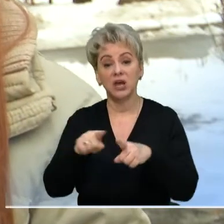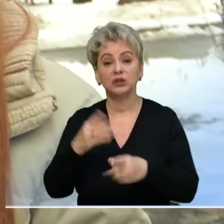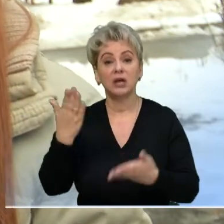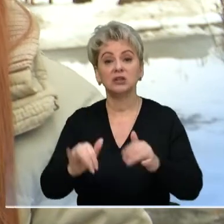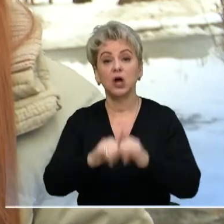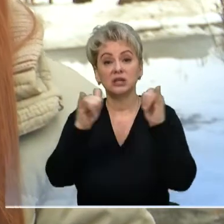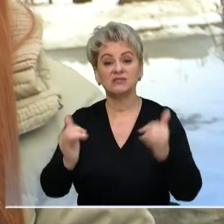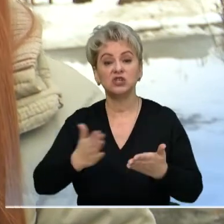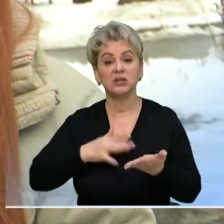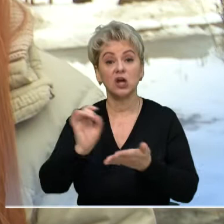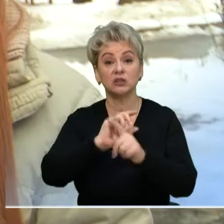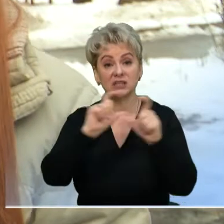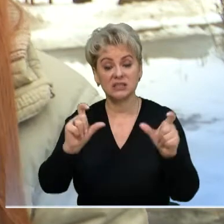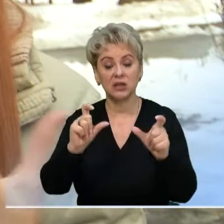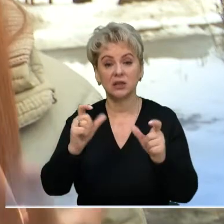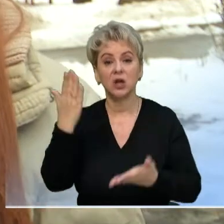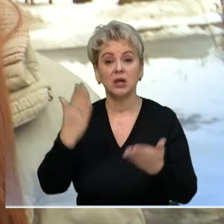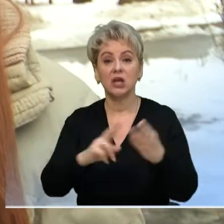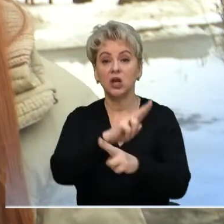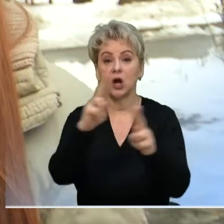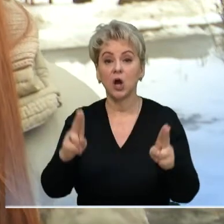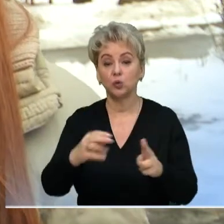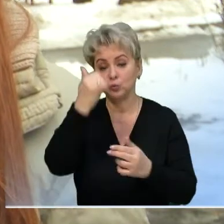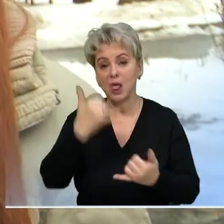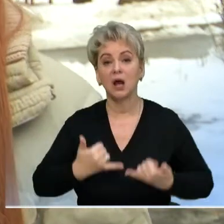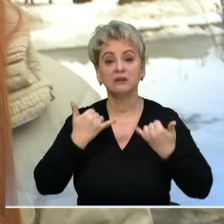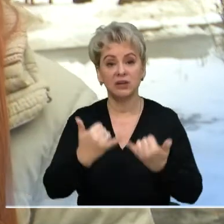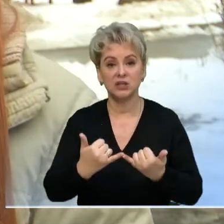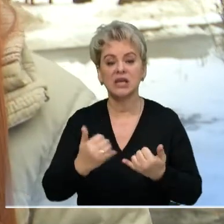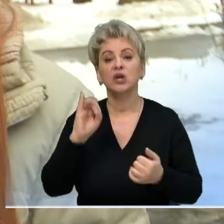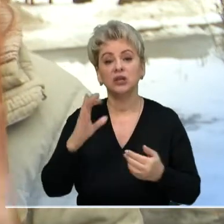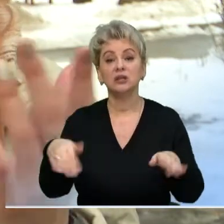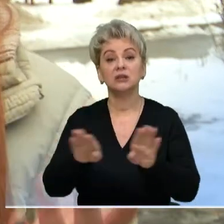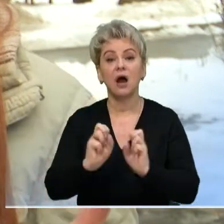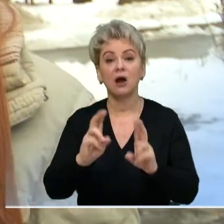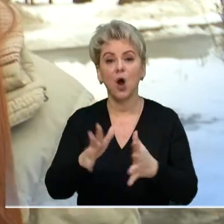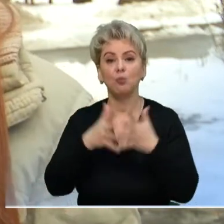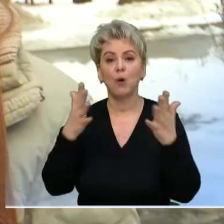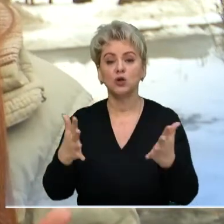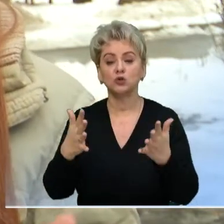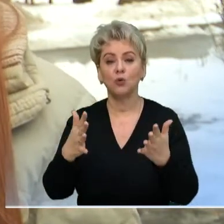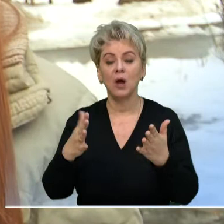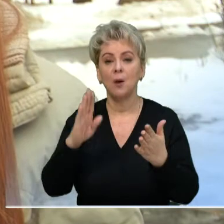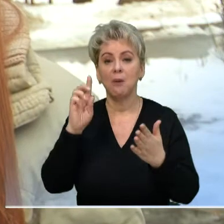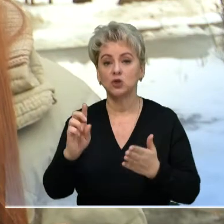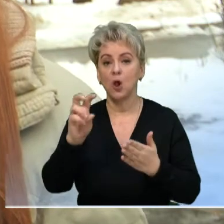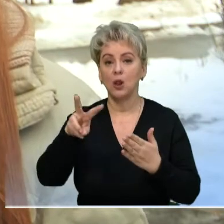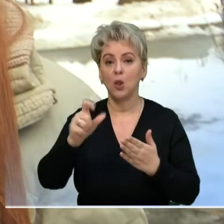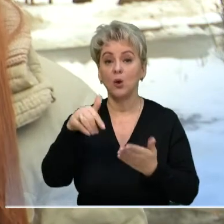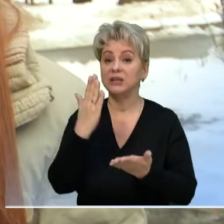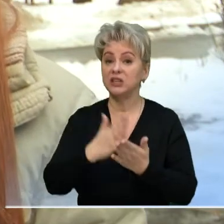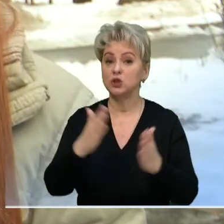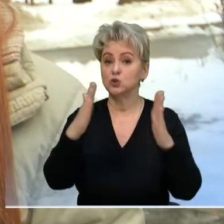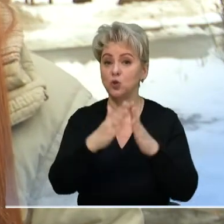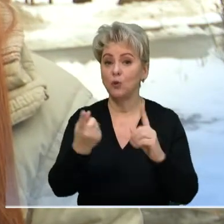на развитие нашего центра, либо на какую-то благотворительность. И так как в Большом Лагу существует приют для